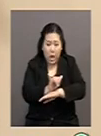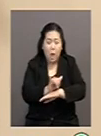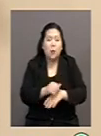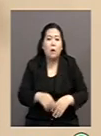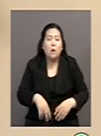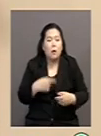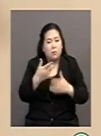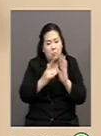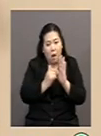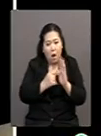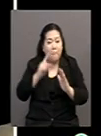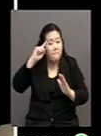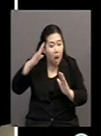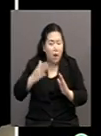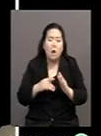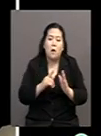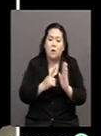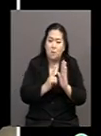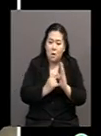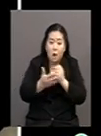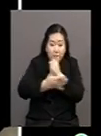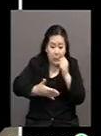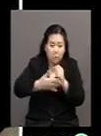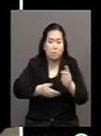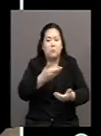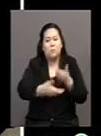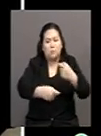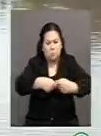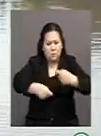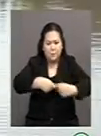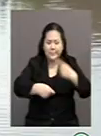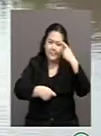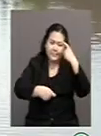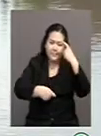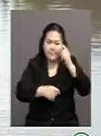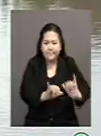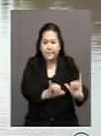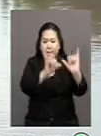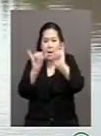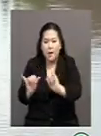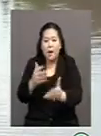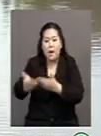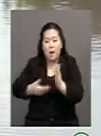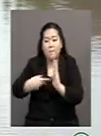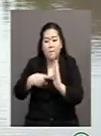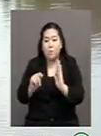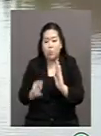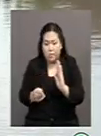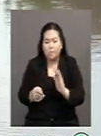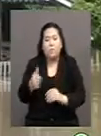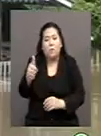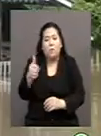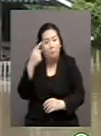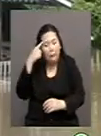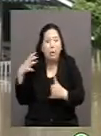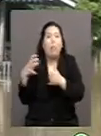แทนนะครับเพราะว่าที่เนี่ยน้ำยังท่วมน้อยกว่าอยุธยาก็เลยทำให้การค้าขายง่ายขึ้นเบื้องต้นทางเจ้าที่ต